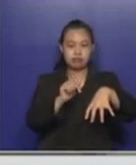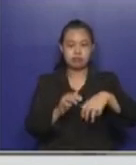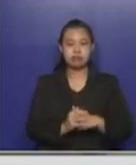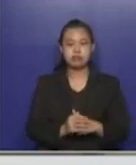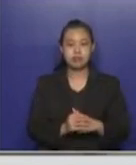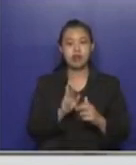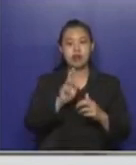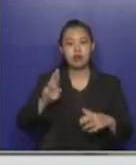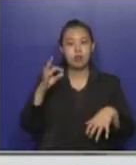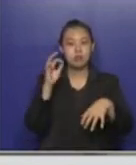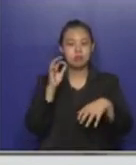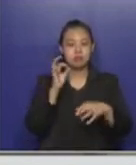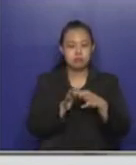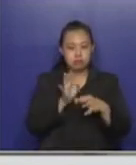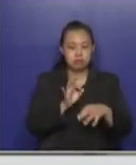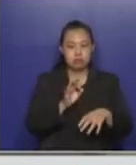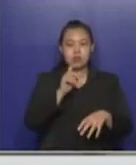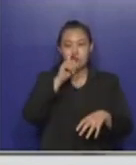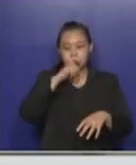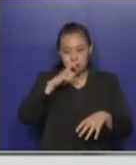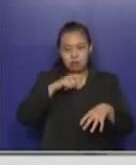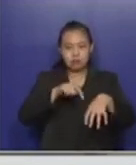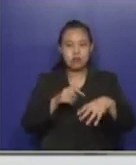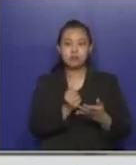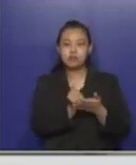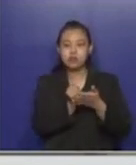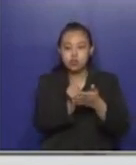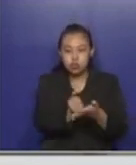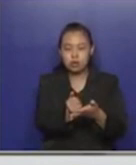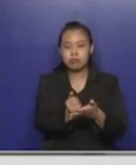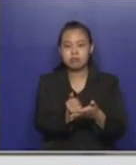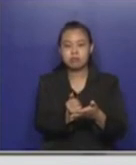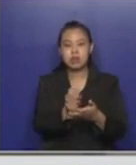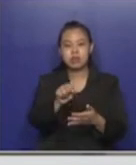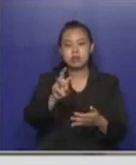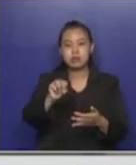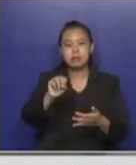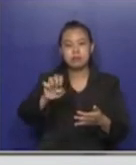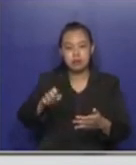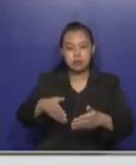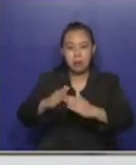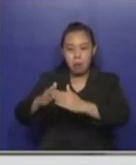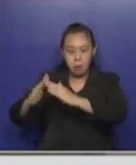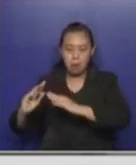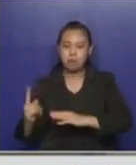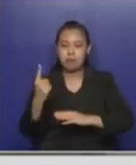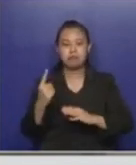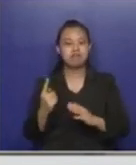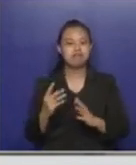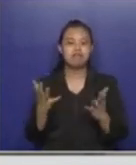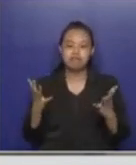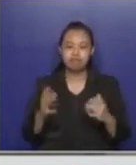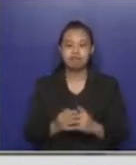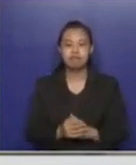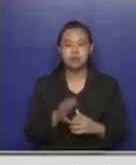าคารที่ผูกขาดในประเทศไทยไม่เคยเอื้อต่อการกำเนิดของ SME อยู่แล้วนะคะเพราะเป้าหมายของธนาคาร